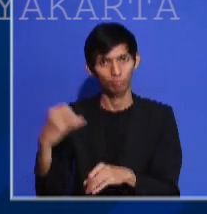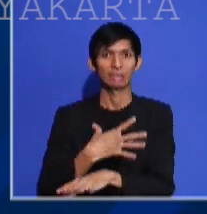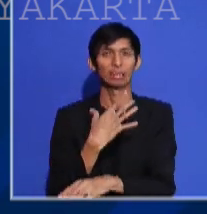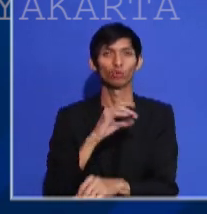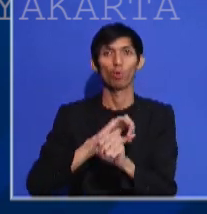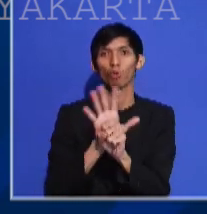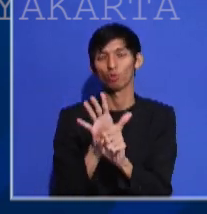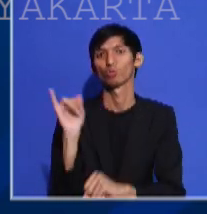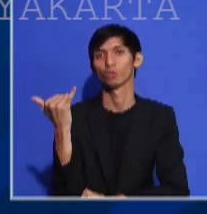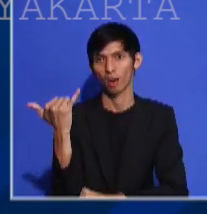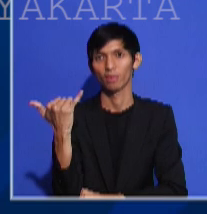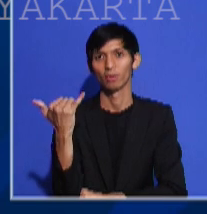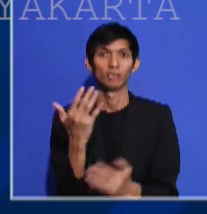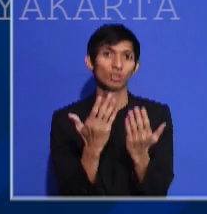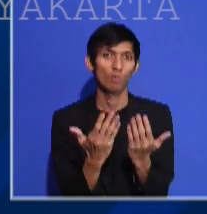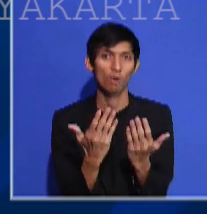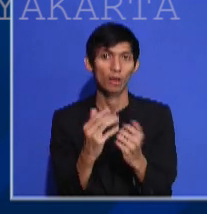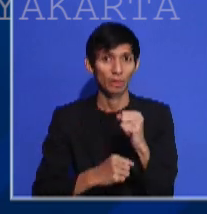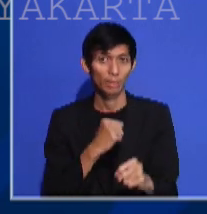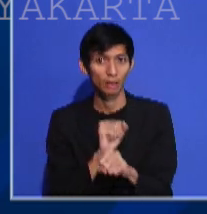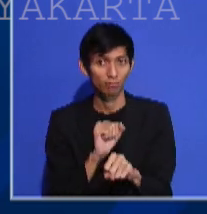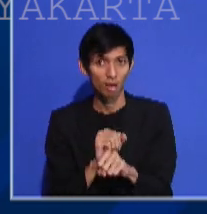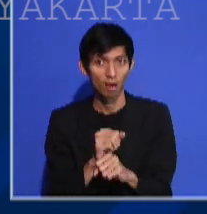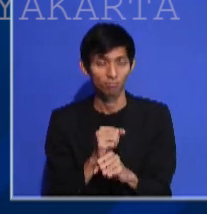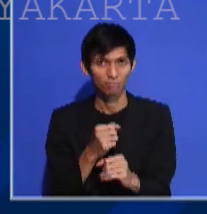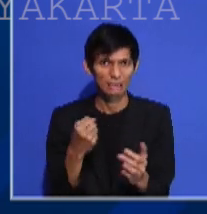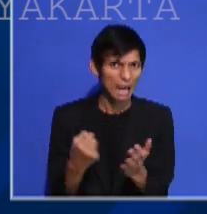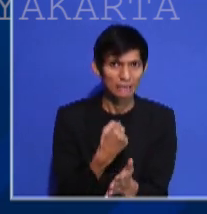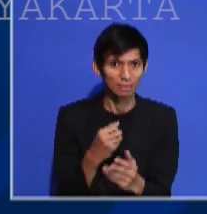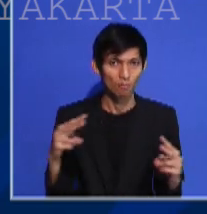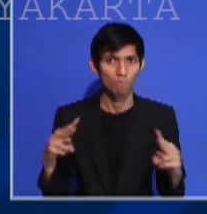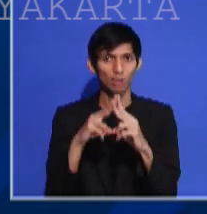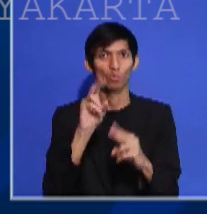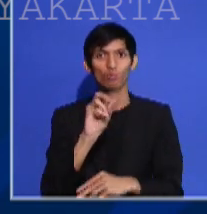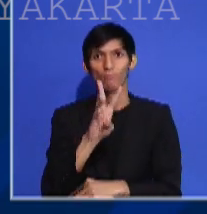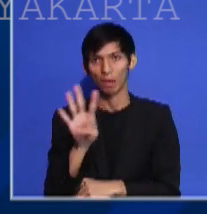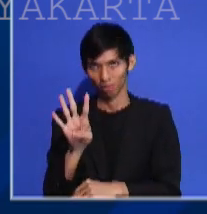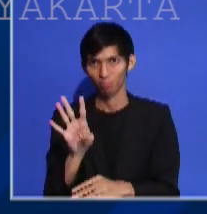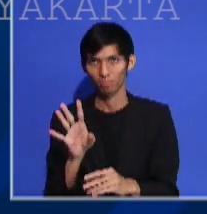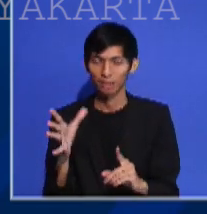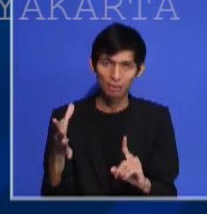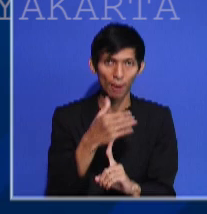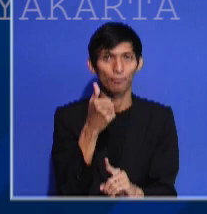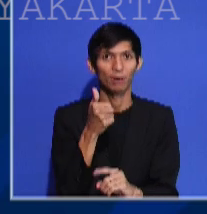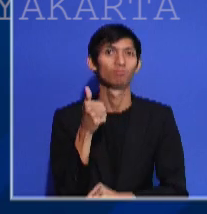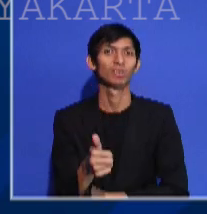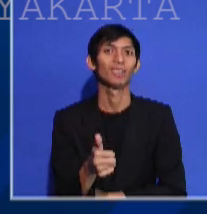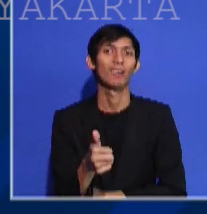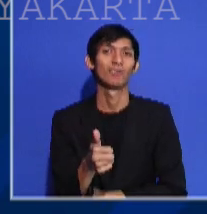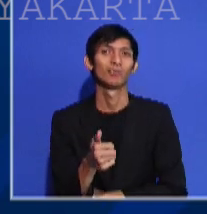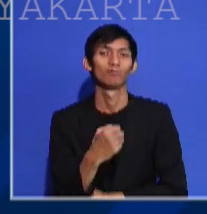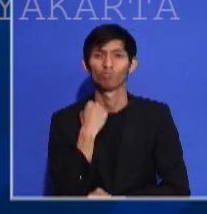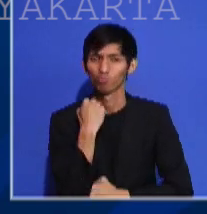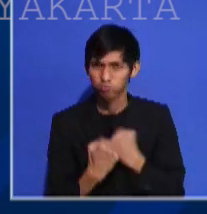betul dan juga tentunya semoga kerja kerasnya besok di paralimpiade Paris 2024 ini bisa terbayang begitu ya atas segala usaha